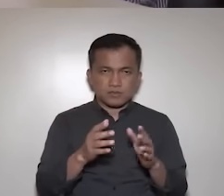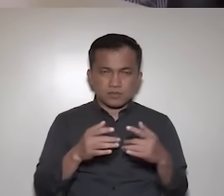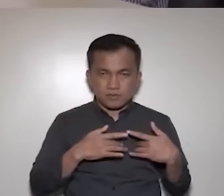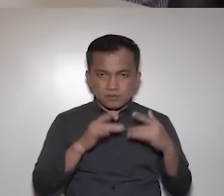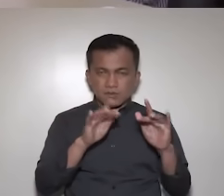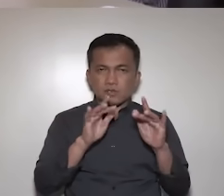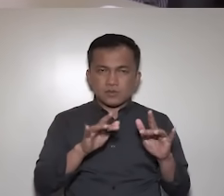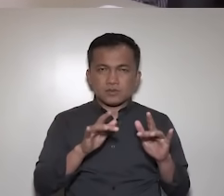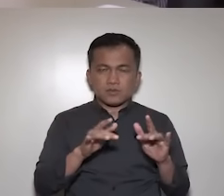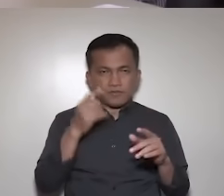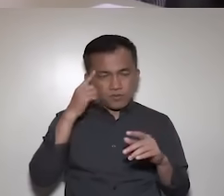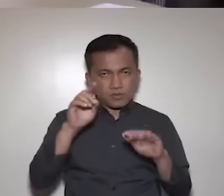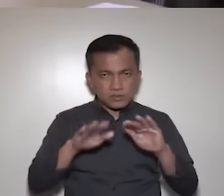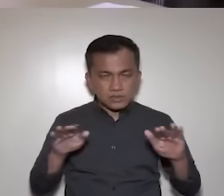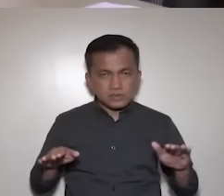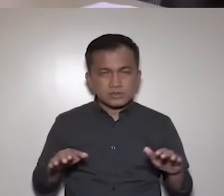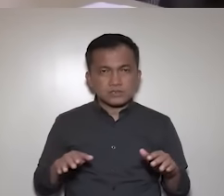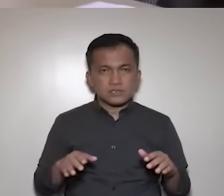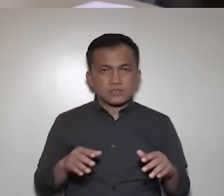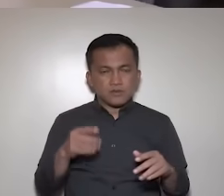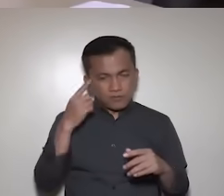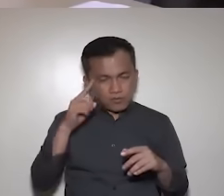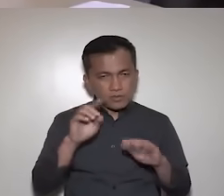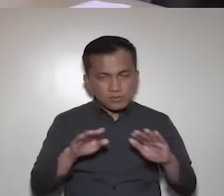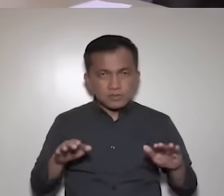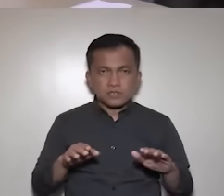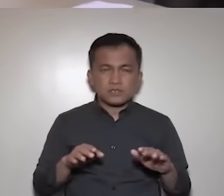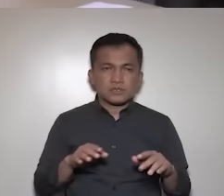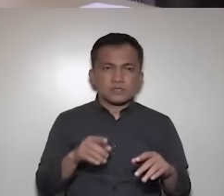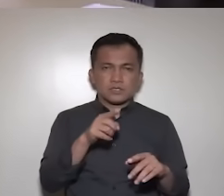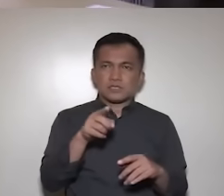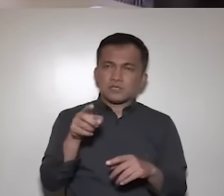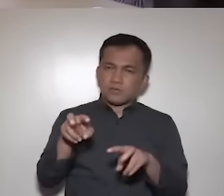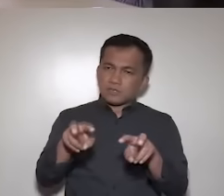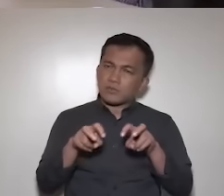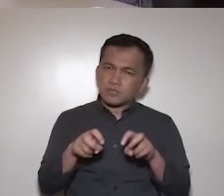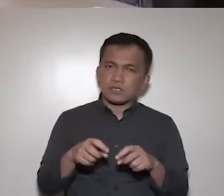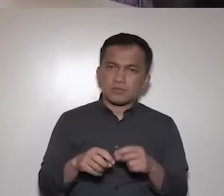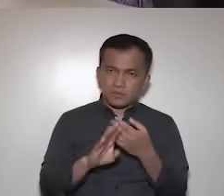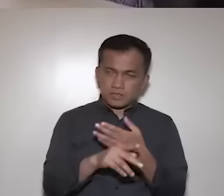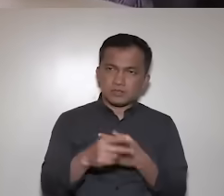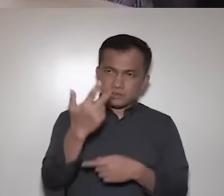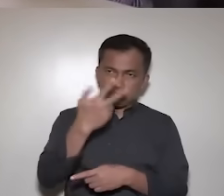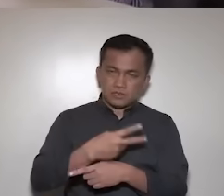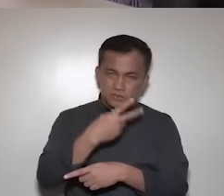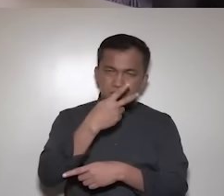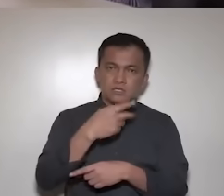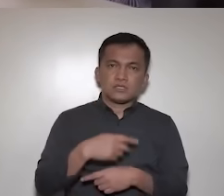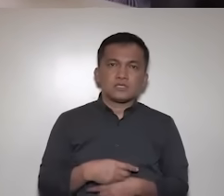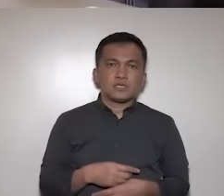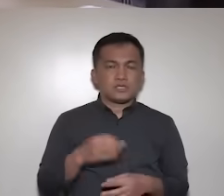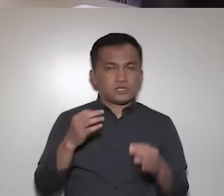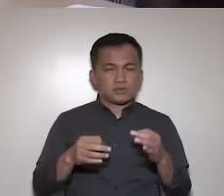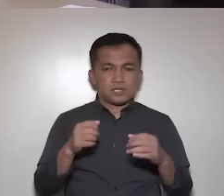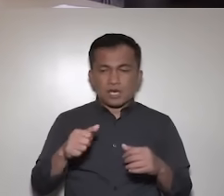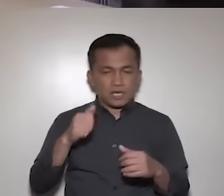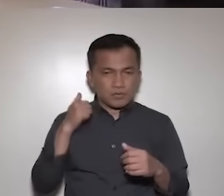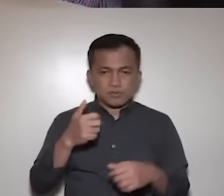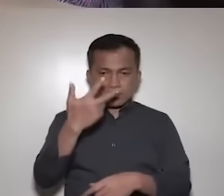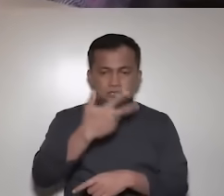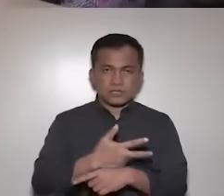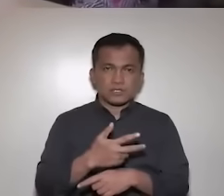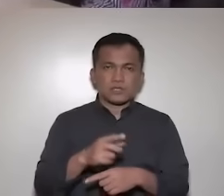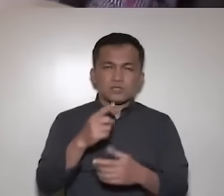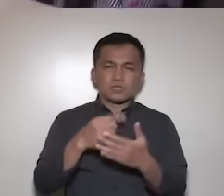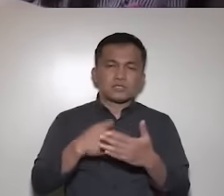maawa ka naman sa kanya, alaala sa mga bata. Sa kanya is alaala sa mga bata, ikaw selfish ka eh. Balikan kay 3 days lang. Ngayon, kung ayaw mo pumunta sa 3 days, anong